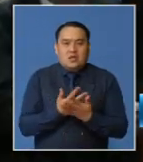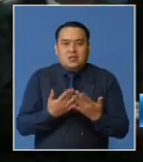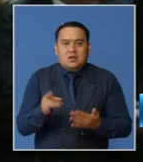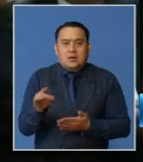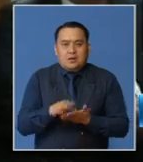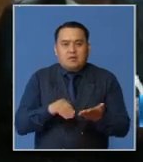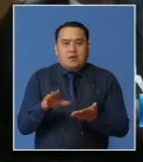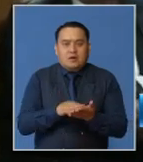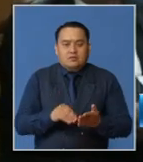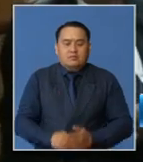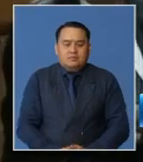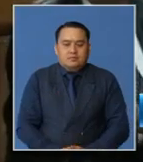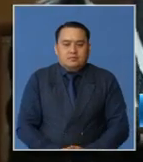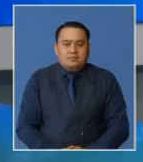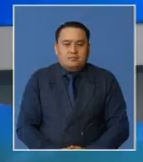раз.